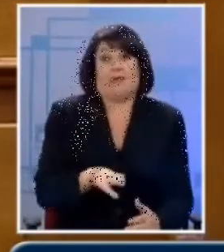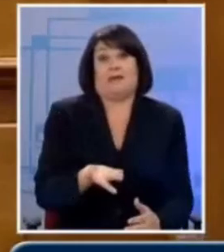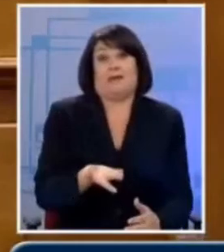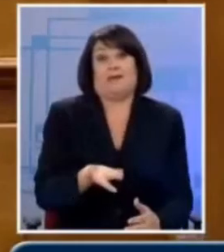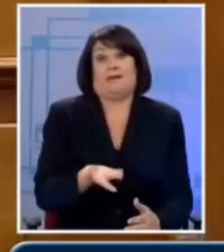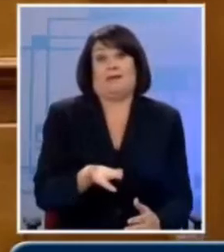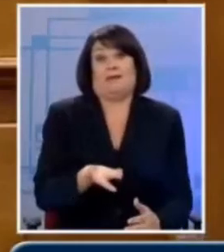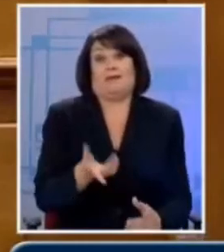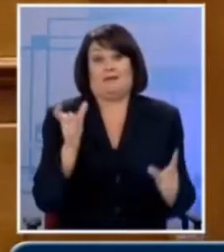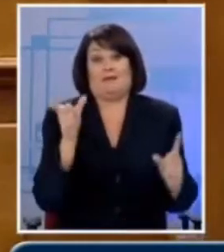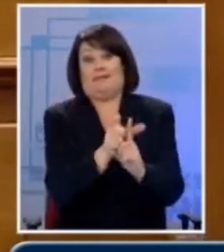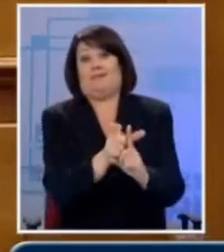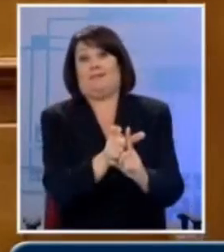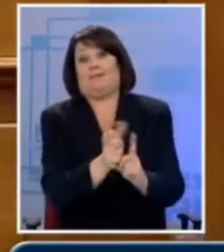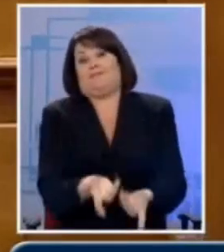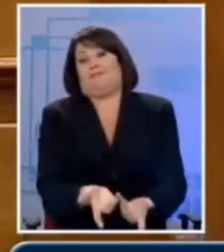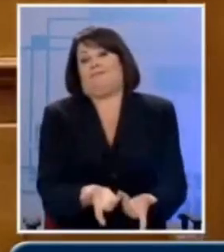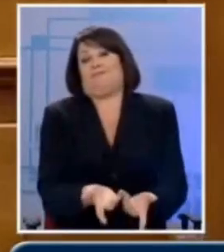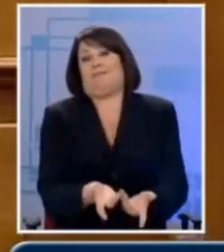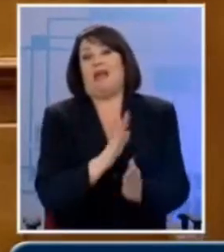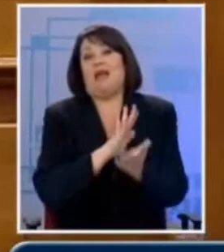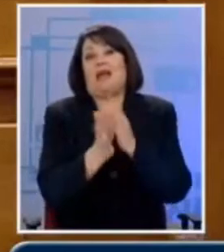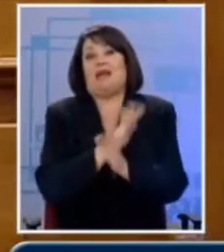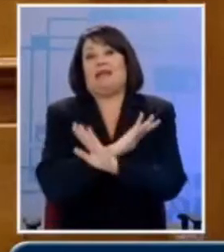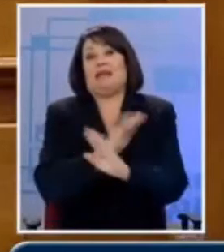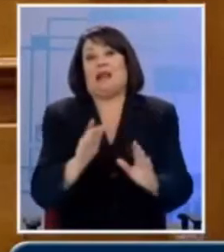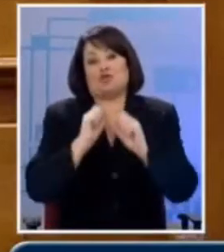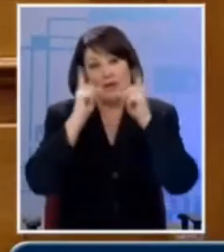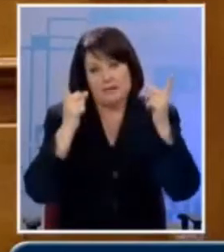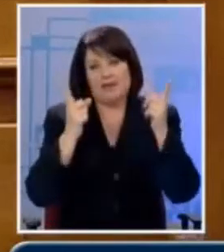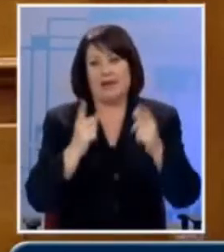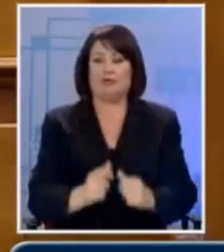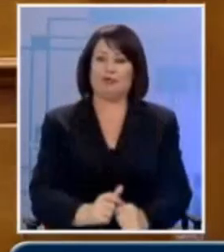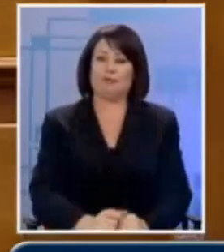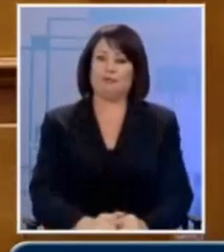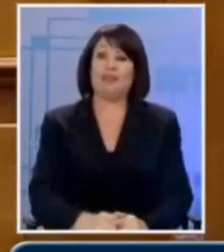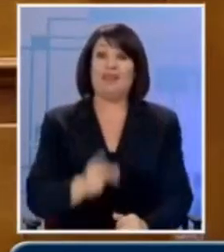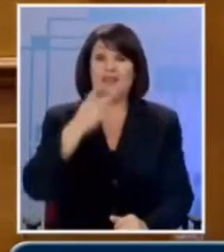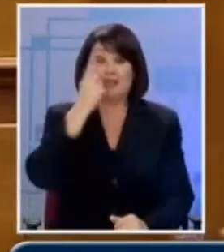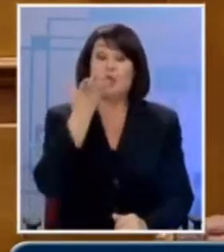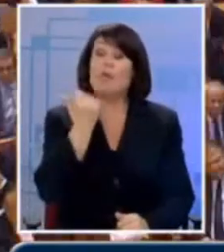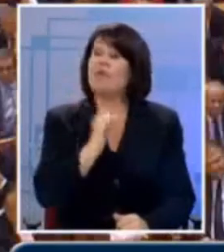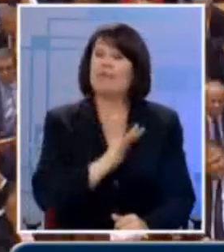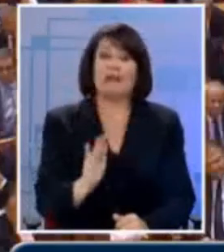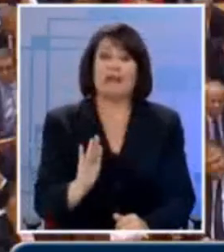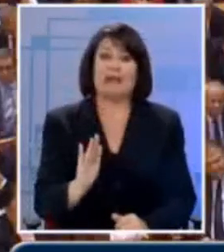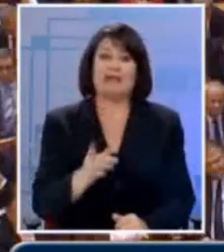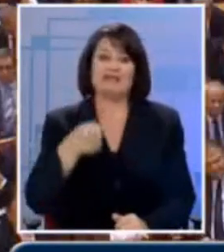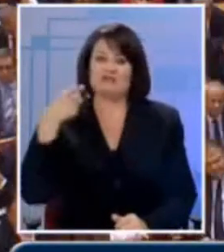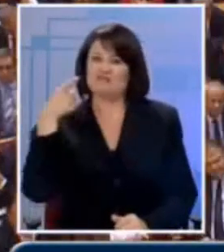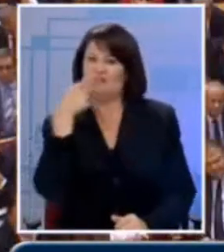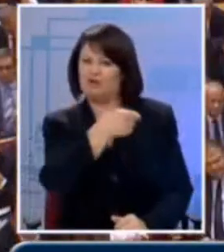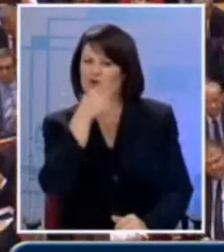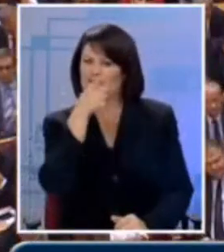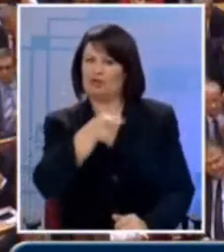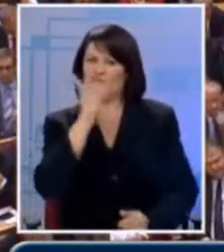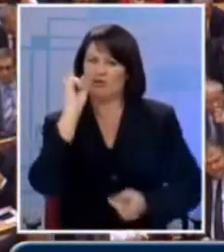Και αυτά να το καταλάβετε ότι τελειώσαν επιτέλους. Δεν έχετε δικαίωμα να στιγματίζετε ανθρώπους για τη στάση τους.